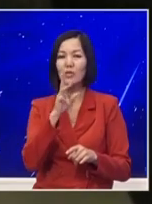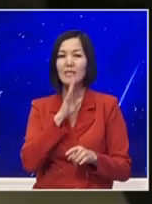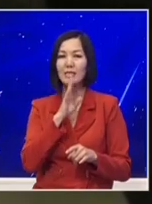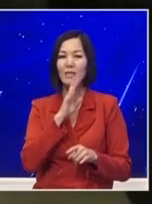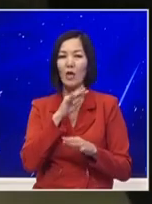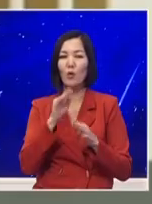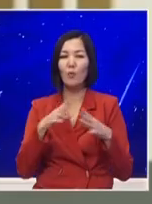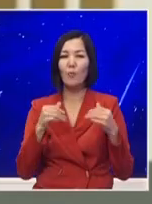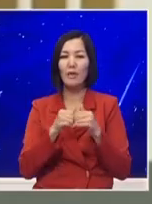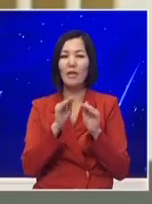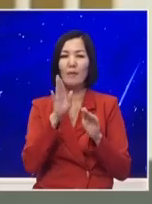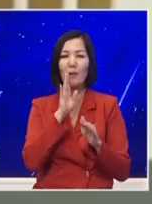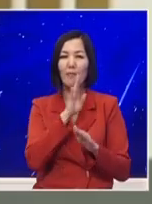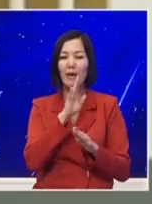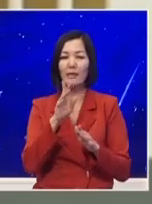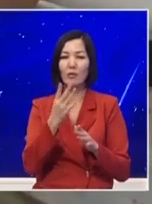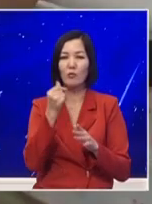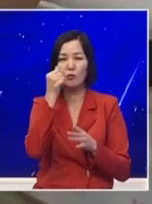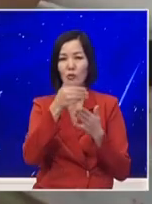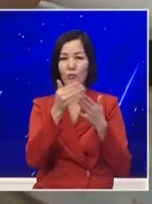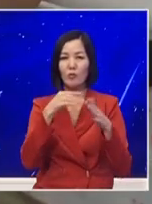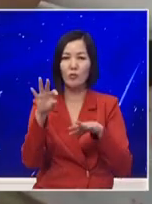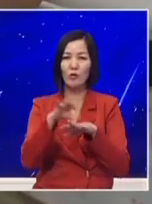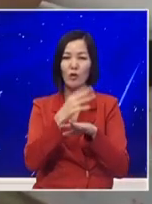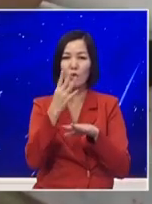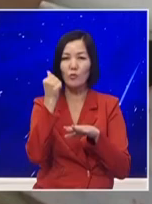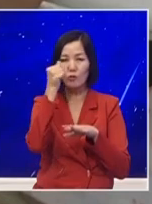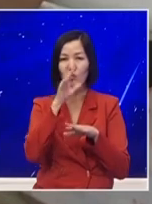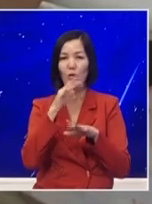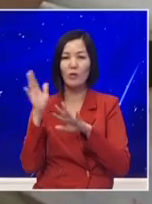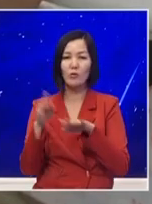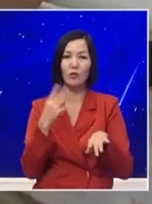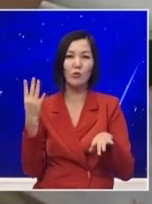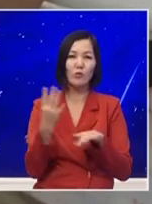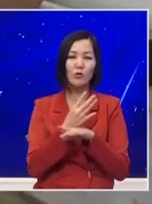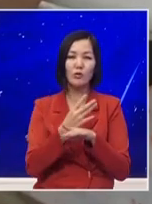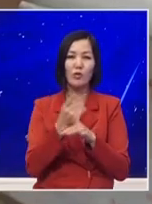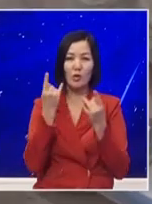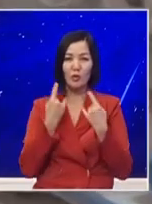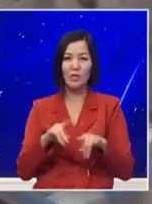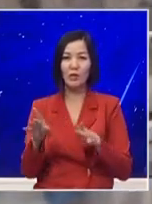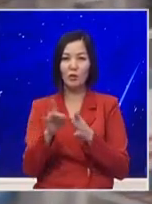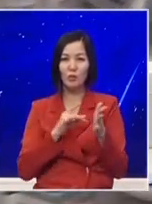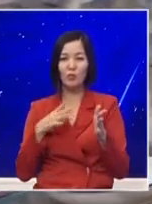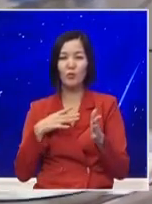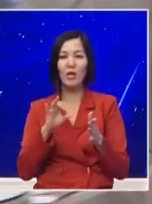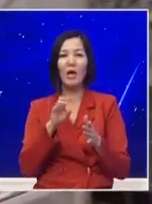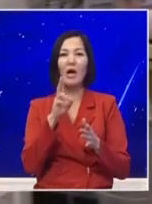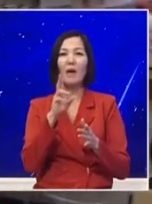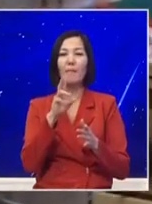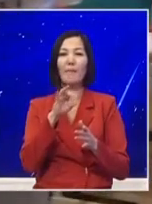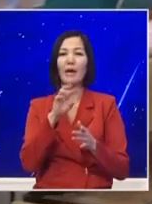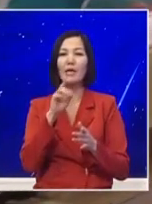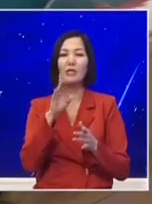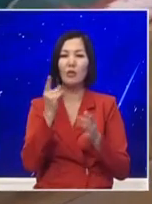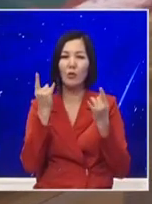атанды. 4M-нің анасы осыдан 4 жыл бұрын тұрмысқа шыққан, араға 4 жыл салып 4 бала сүйіп отырғанын айтады. Жалпы Маңғыстау облысы бала туу